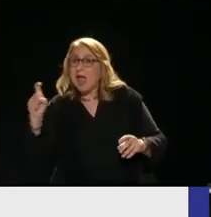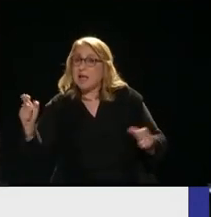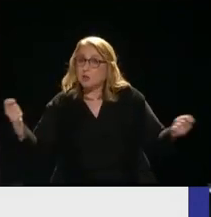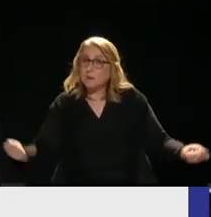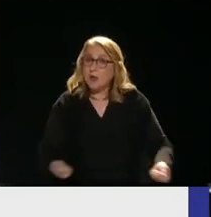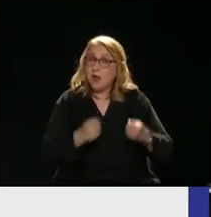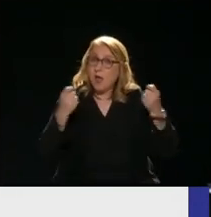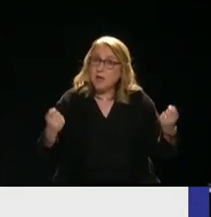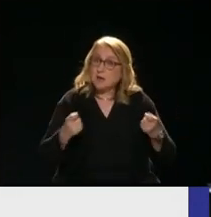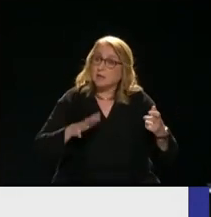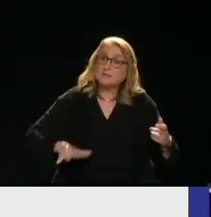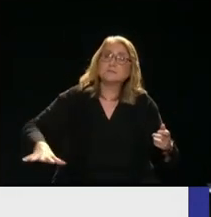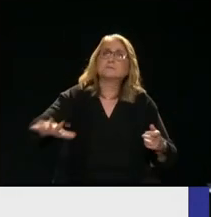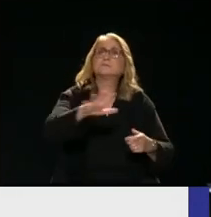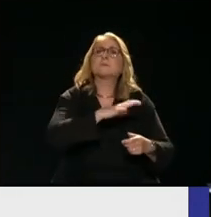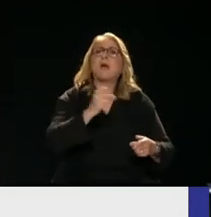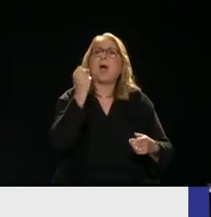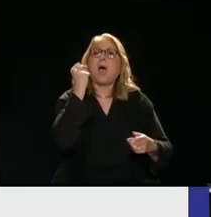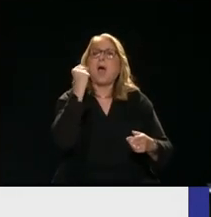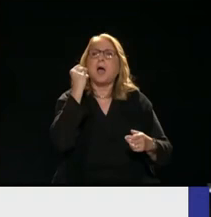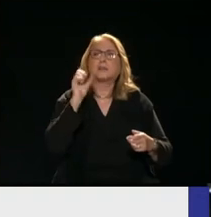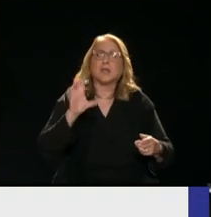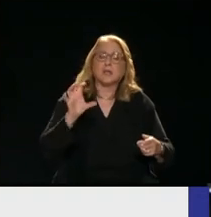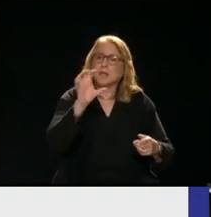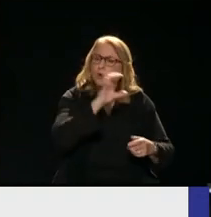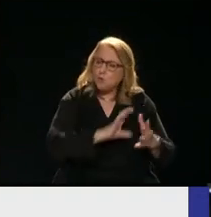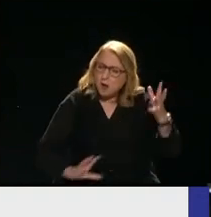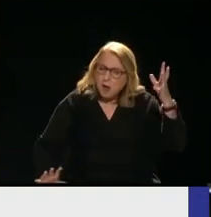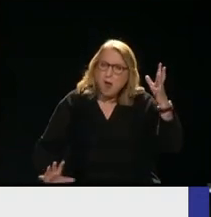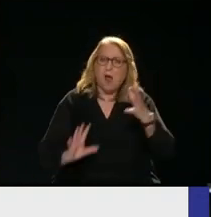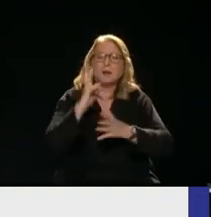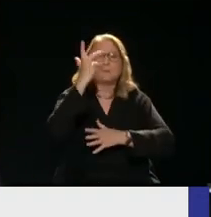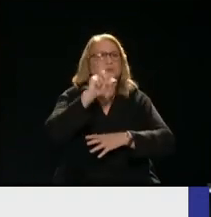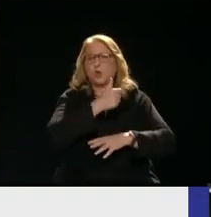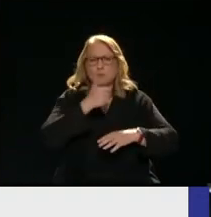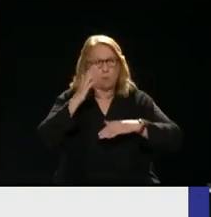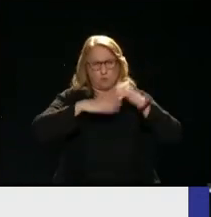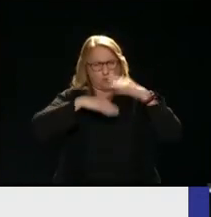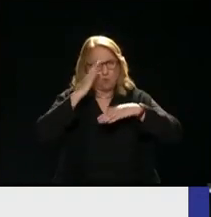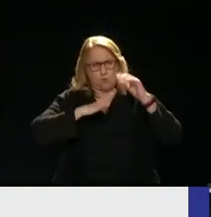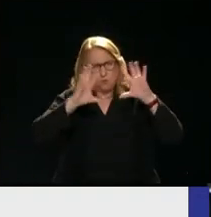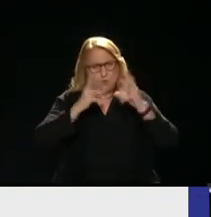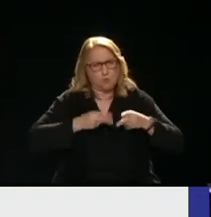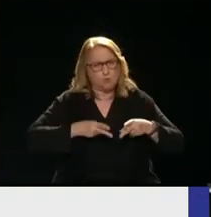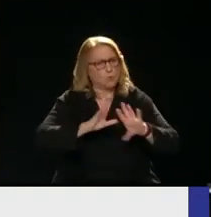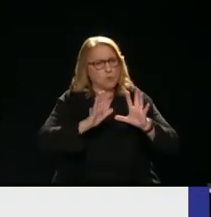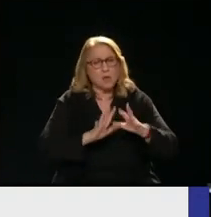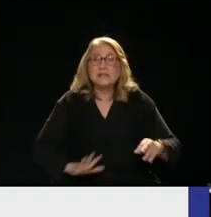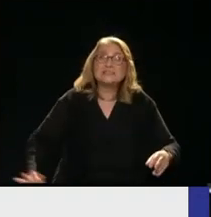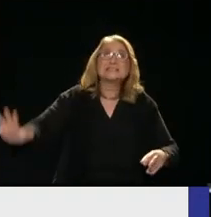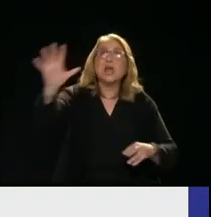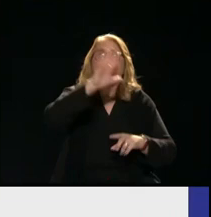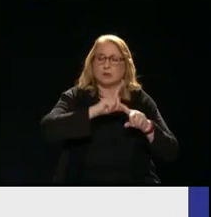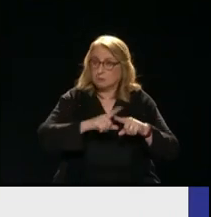κατασκευαστούν αυτά που πρέπει σε μια πραγματική ανάπτυξη όχι μόνο του πεχωδε αλλά σε όλη την ελληνική επικράτεια γίνεται κατανοητό